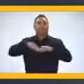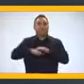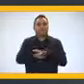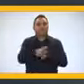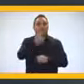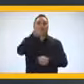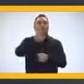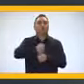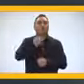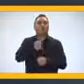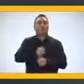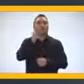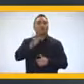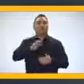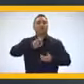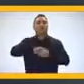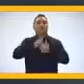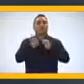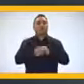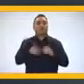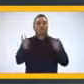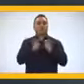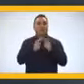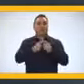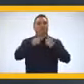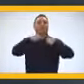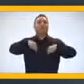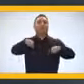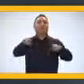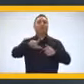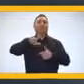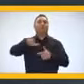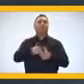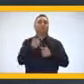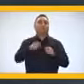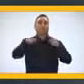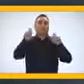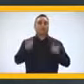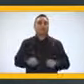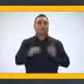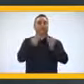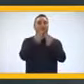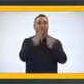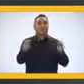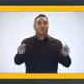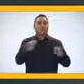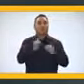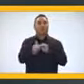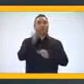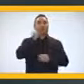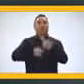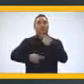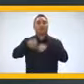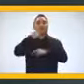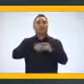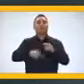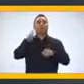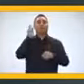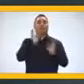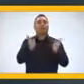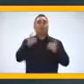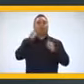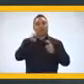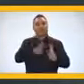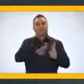Arınmacılar ve Göçmenlerle Dayanışma Derneği bir çevre projesi gerçekleştirdi. Şimdi gelin çocukların geri dönüşüm atölyesine katılalım